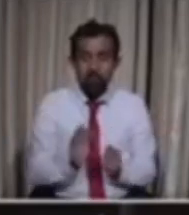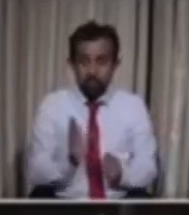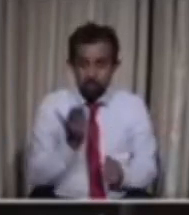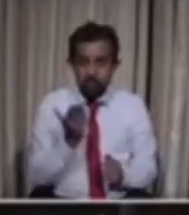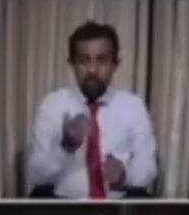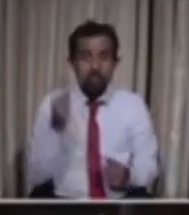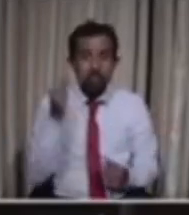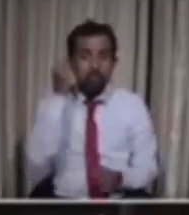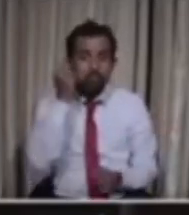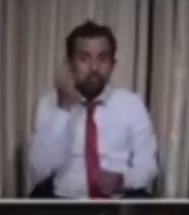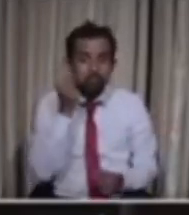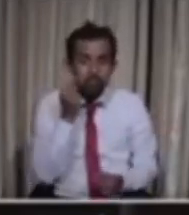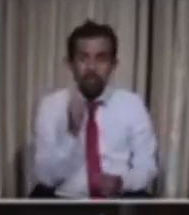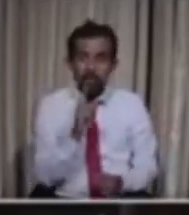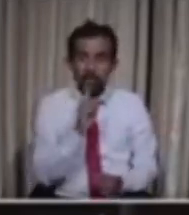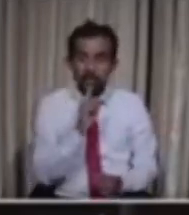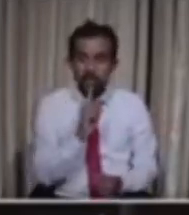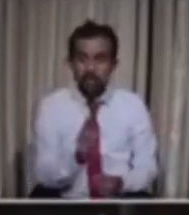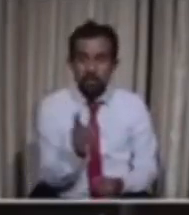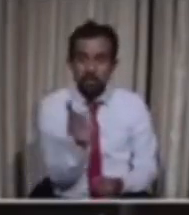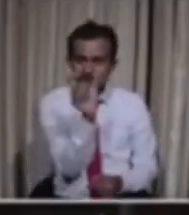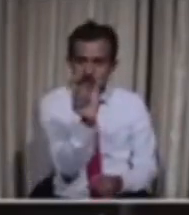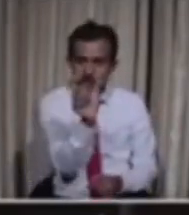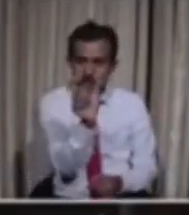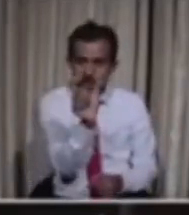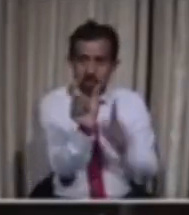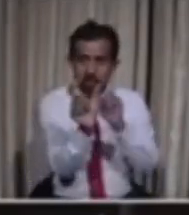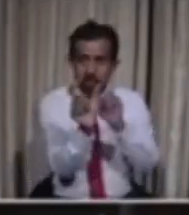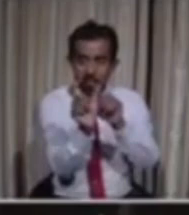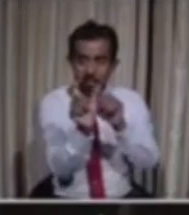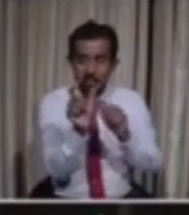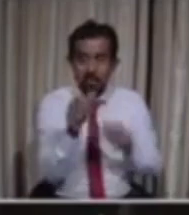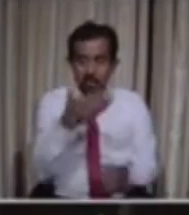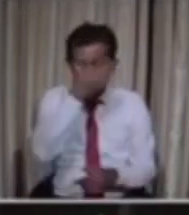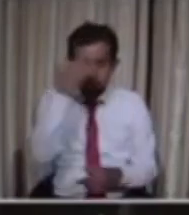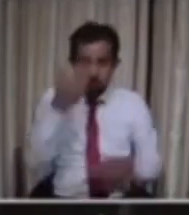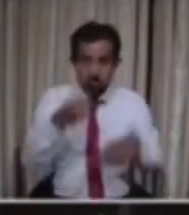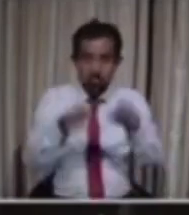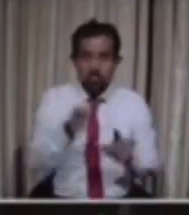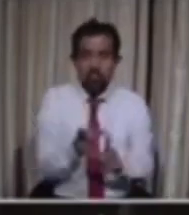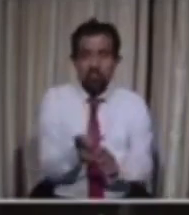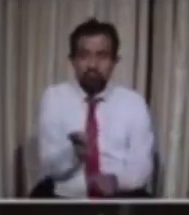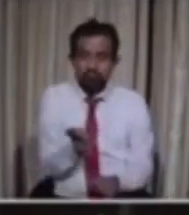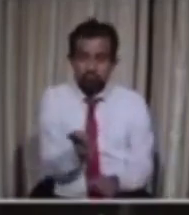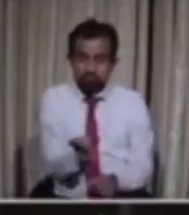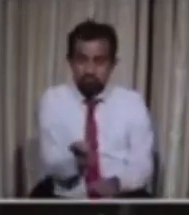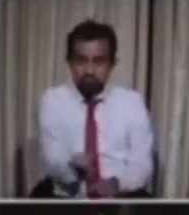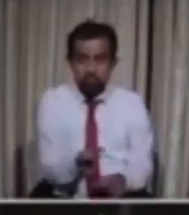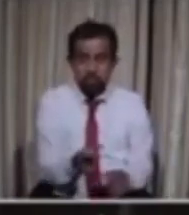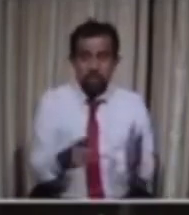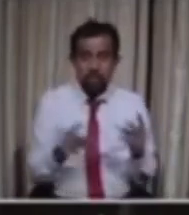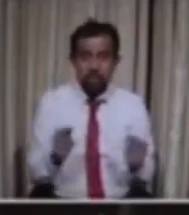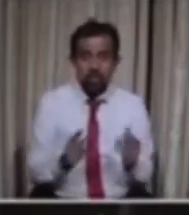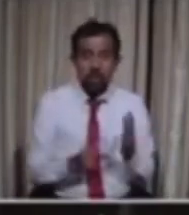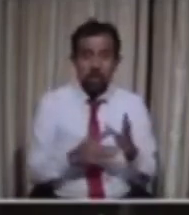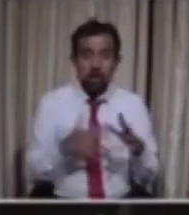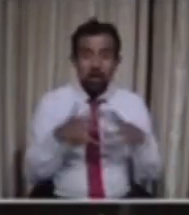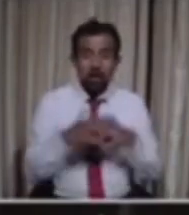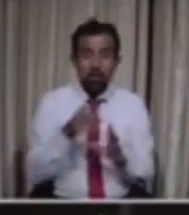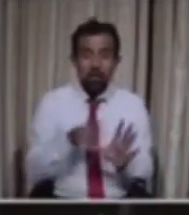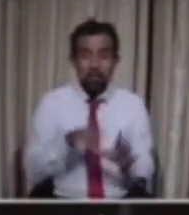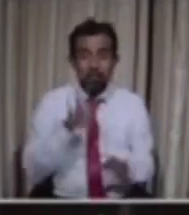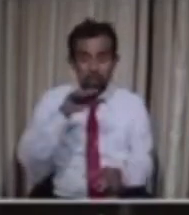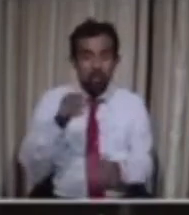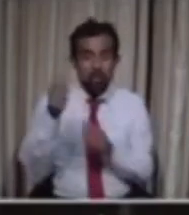எதிரான ஒடுக்குமுறையை நீங்கள் கிட்டத்தட்ட 40 ஆண்டுகளுக்கு மேலாக நீங்கள் மேற்கொண்டு வந்தீர்கள். அதனுடைய விளைவு நாடு இன்று இந்த நிலைமையை